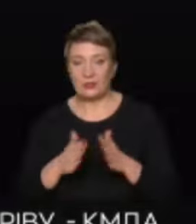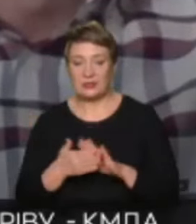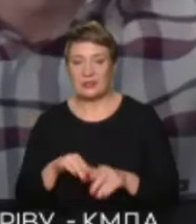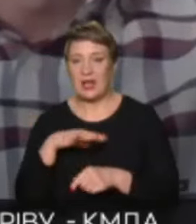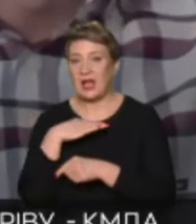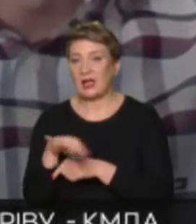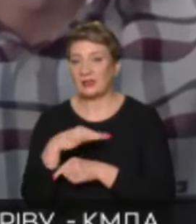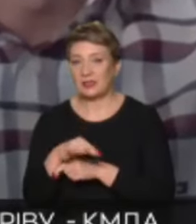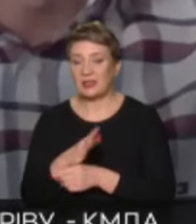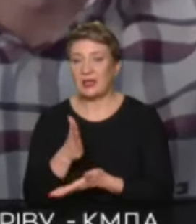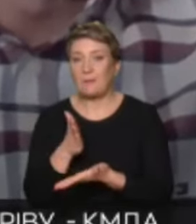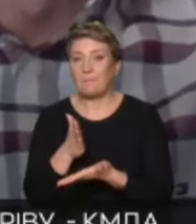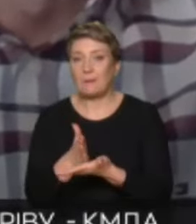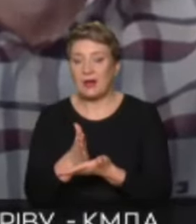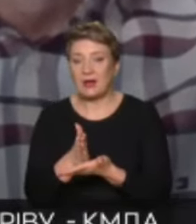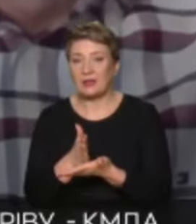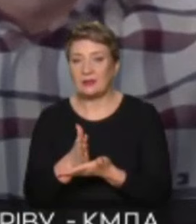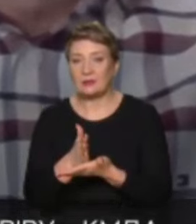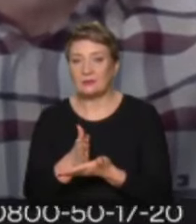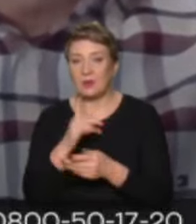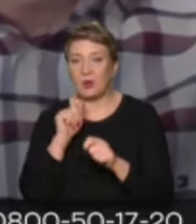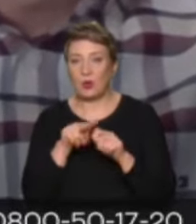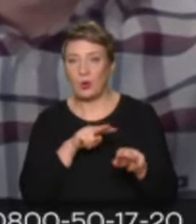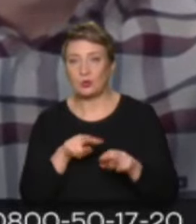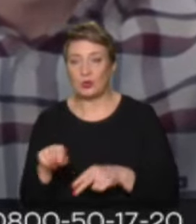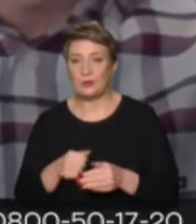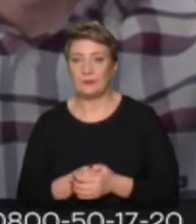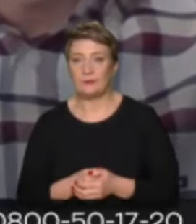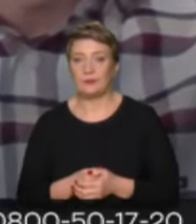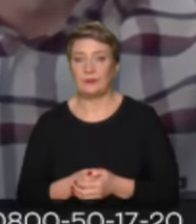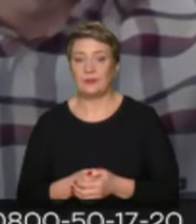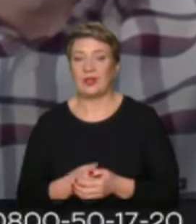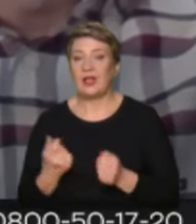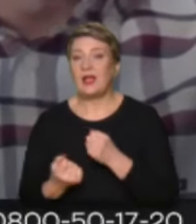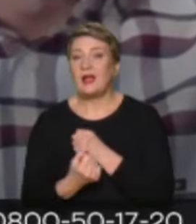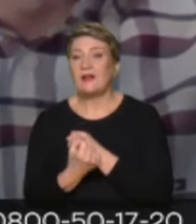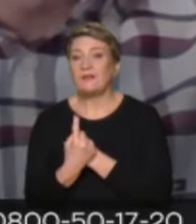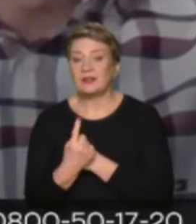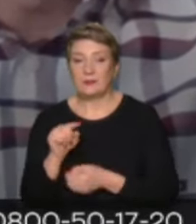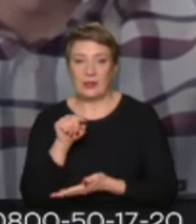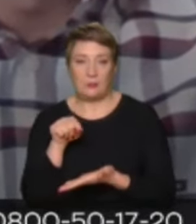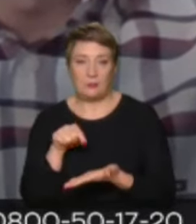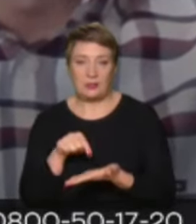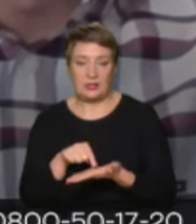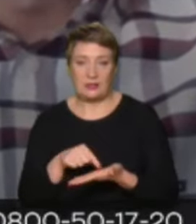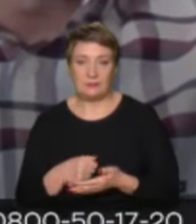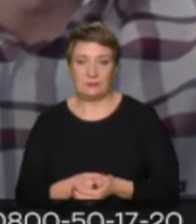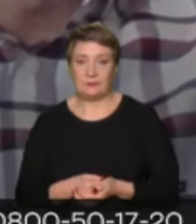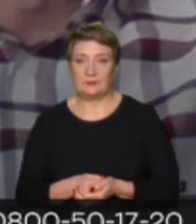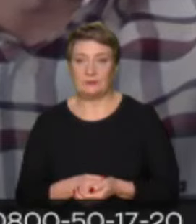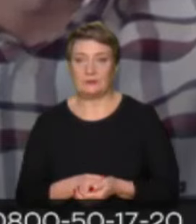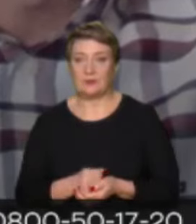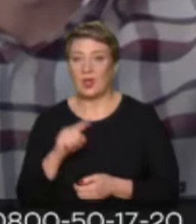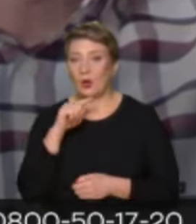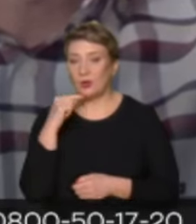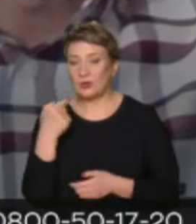повний вогневий контроль саме над Крахмальним. І тут виникає відповідне питання. Отже, росіяни